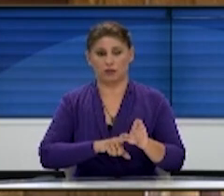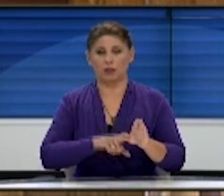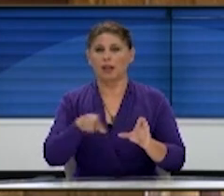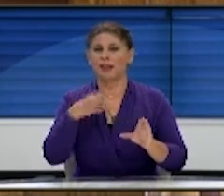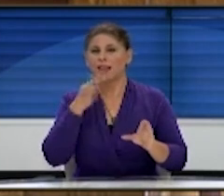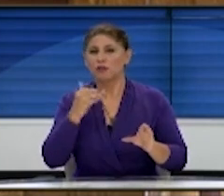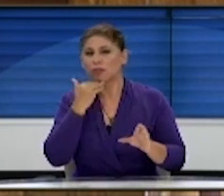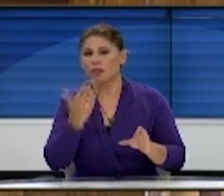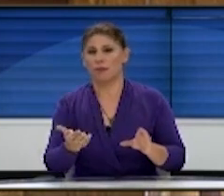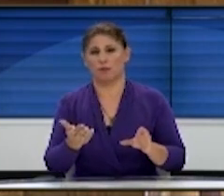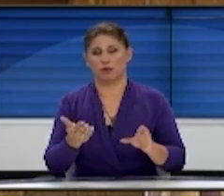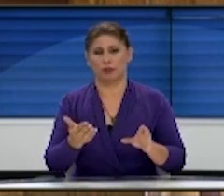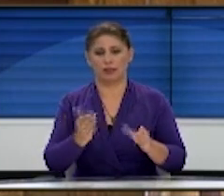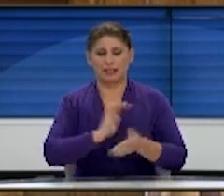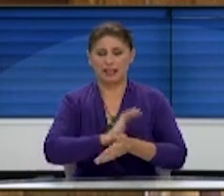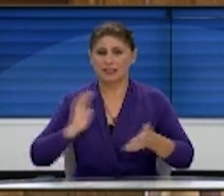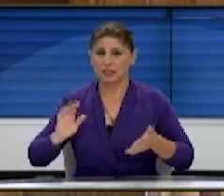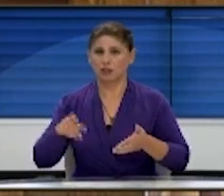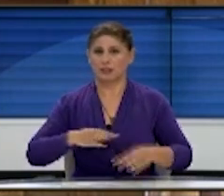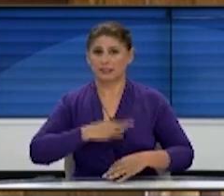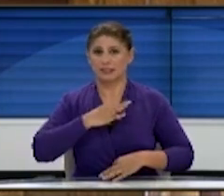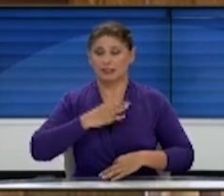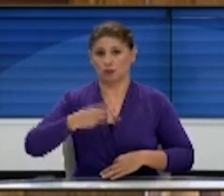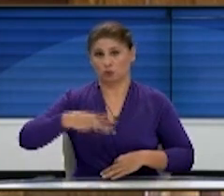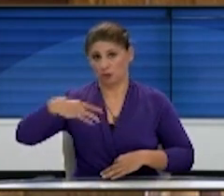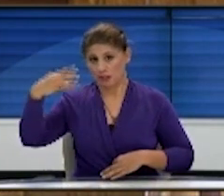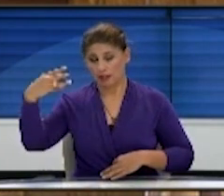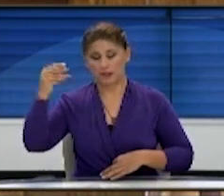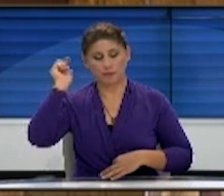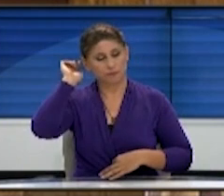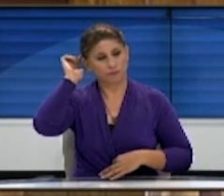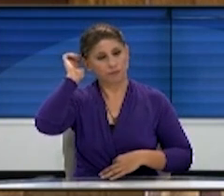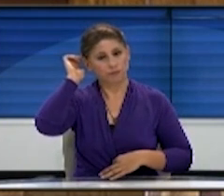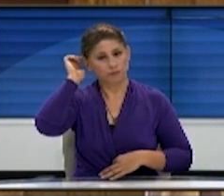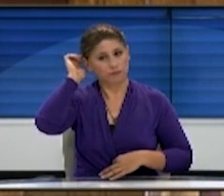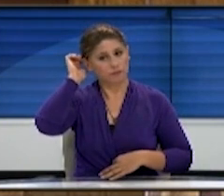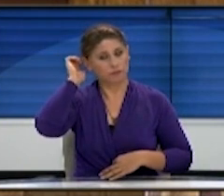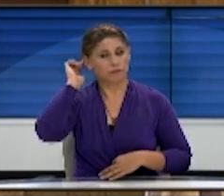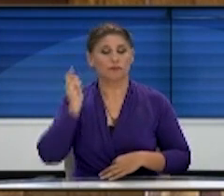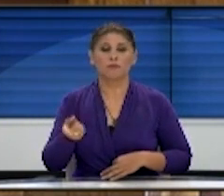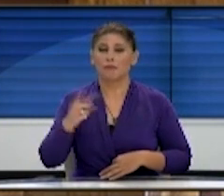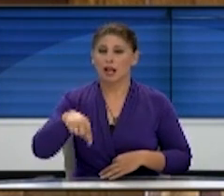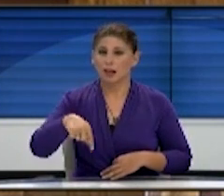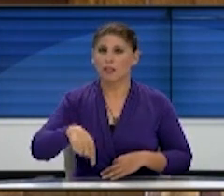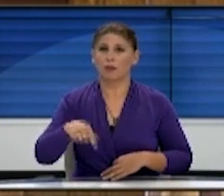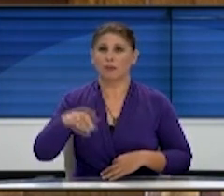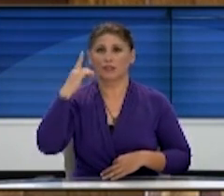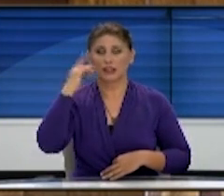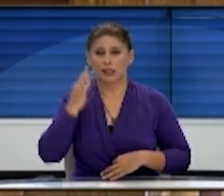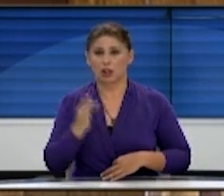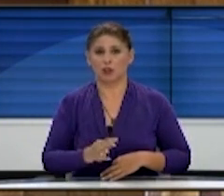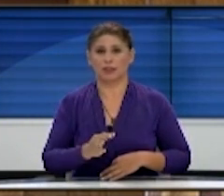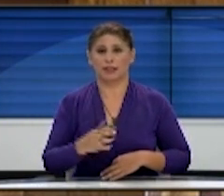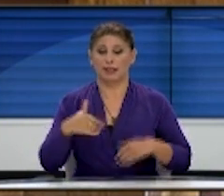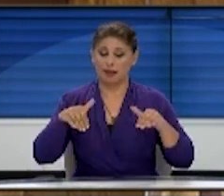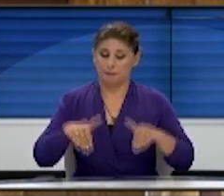Γι' αυτό και δεν μπορείτε να ξεκολλήσετε, κύριε του ΣΥΡΙ, κύριε του ΣΥΡΙΖΑ, άλλοι εδώ μέσα από αυτή τη λογική